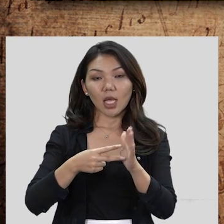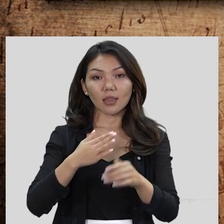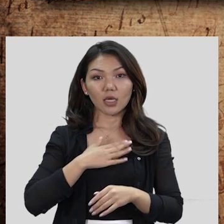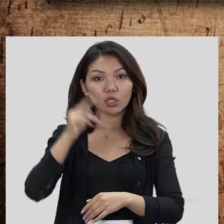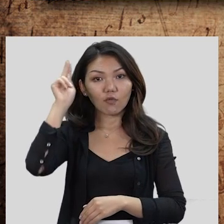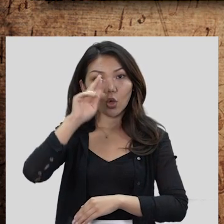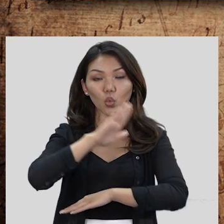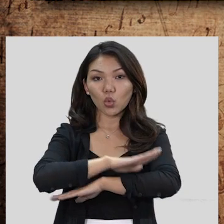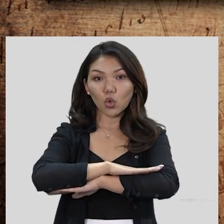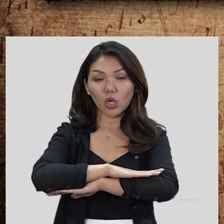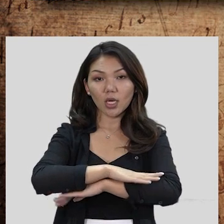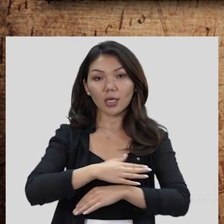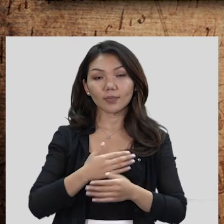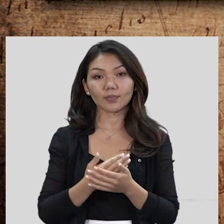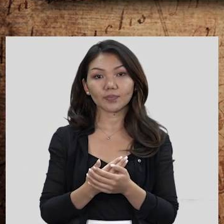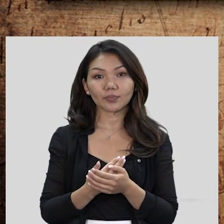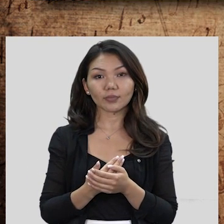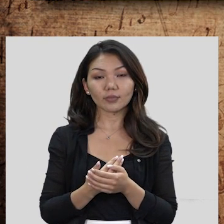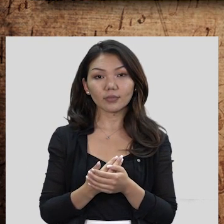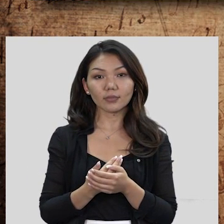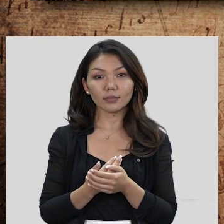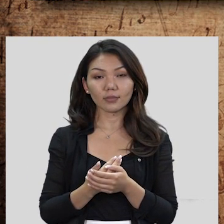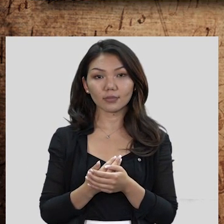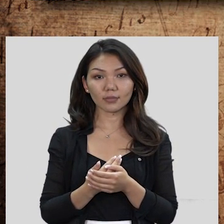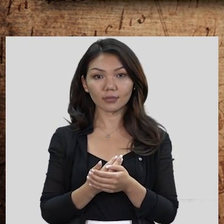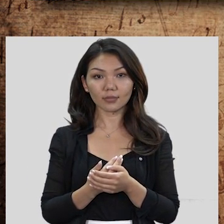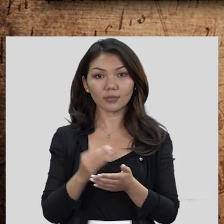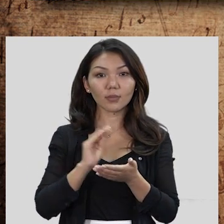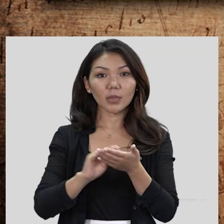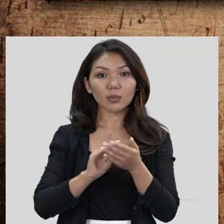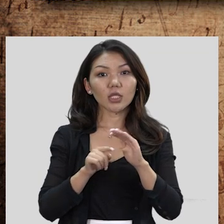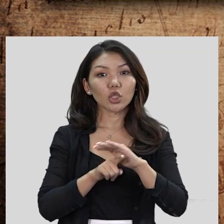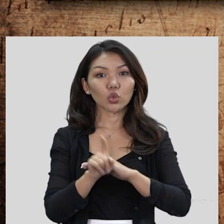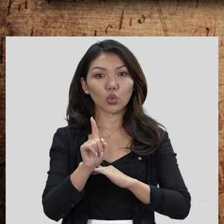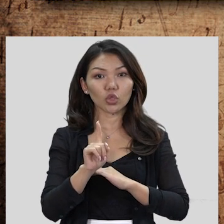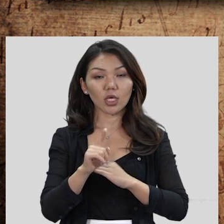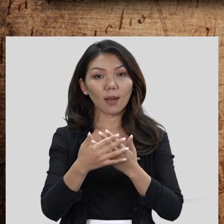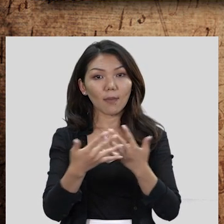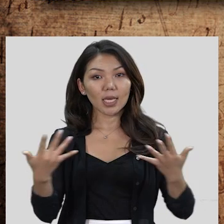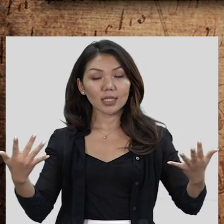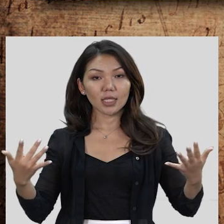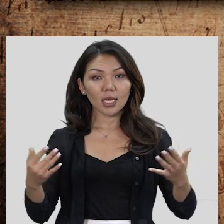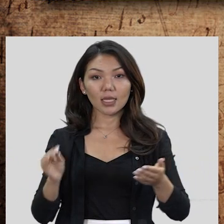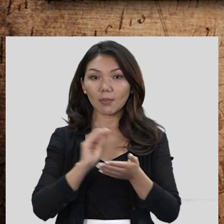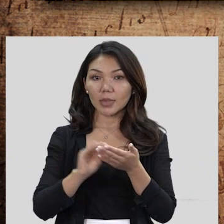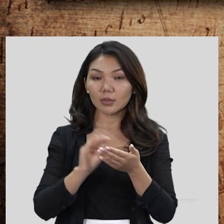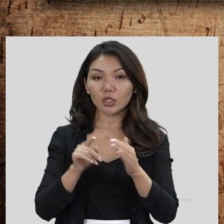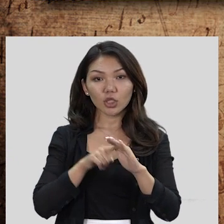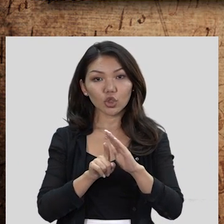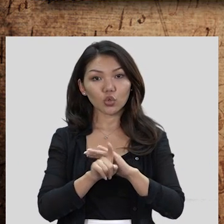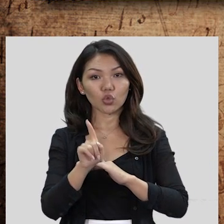таков план нашего урока письменные источники материал для письменных источников